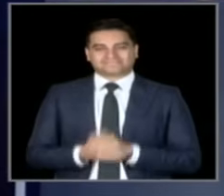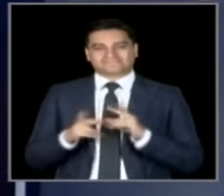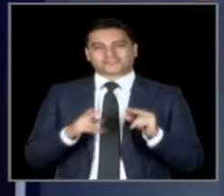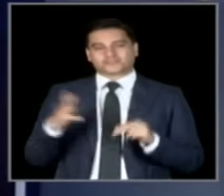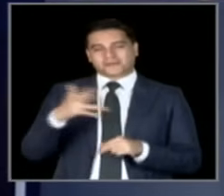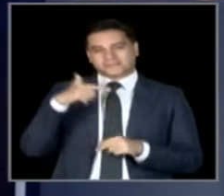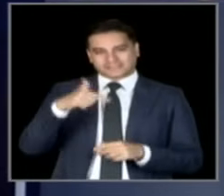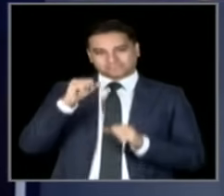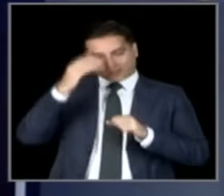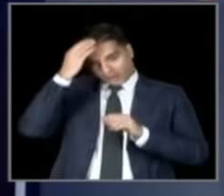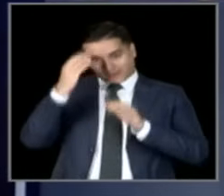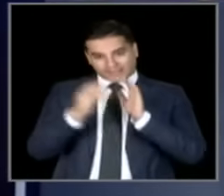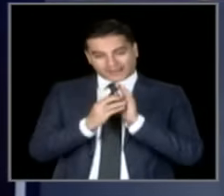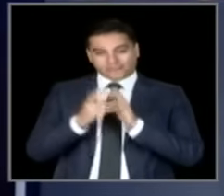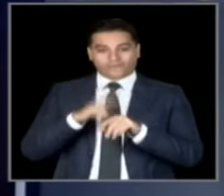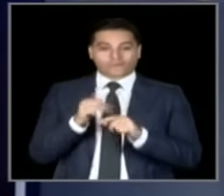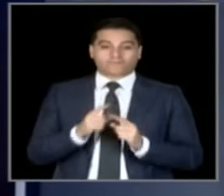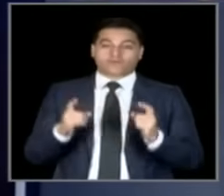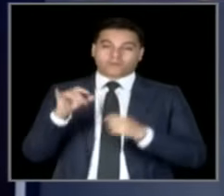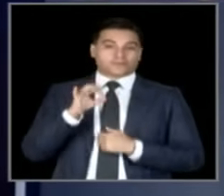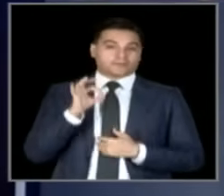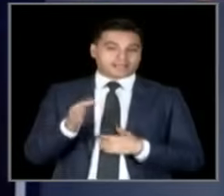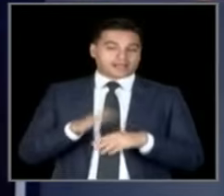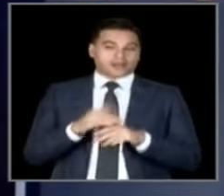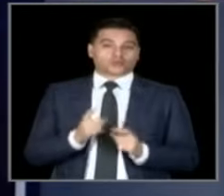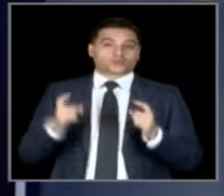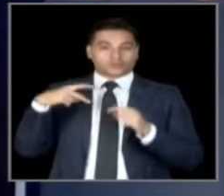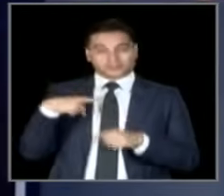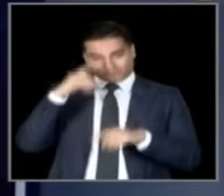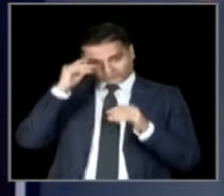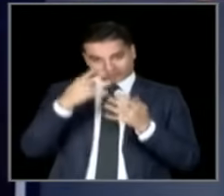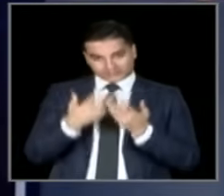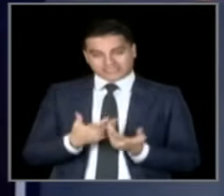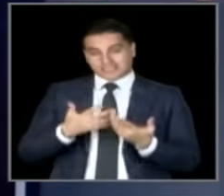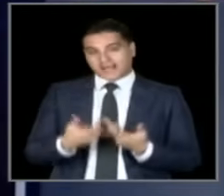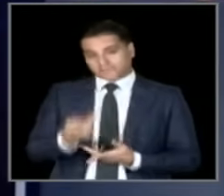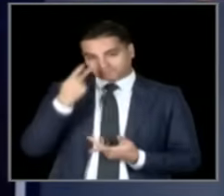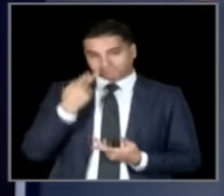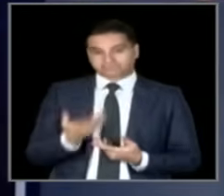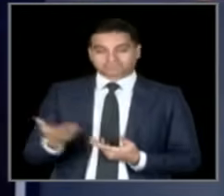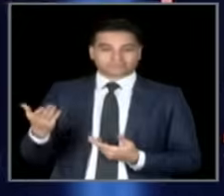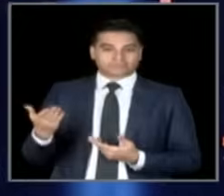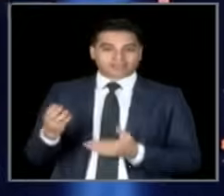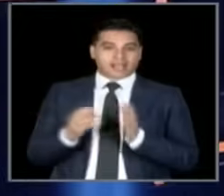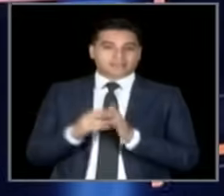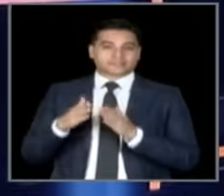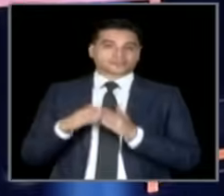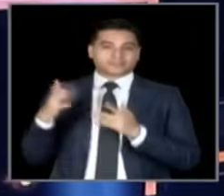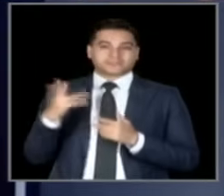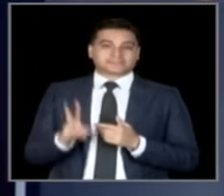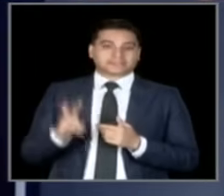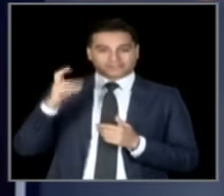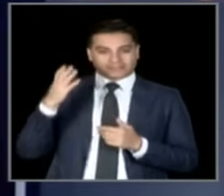الموسم السادس عبقرة الجامعات، ومباراة مهمة جدا في دور الثمانية، وهفكركم بالنتيجة. جامعة السويس